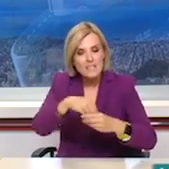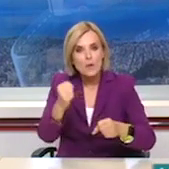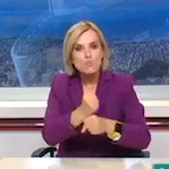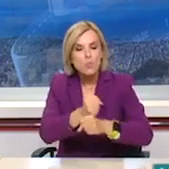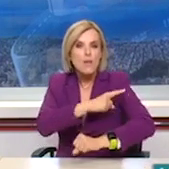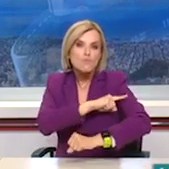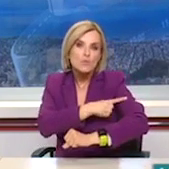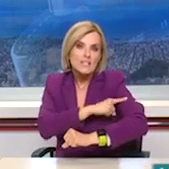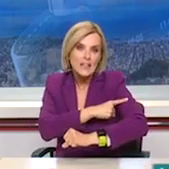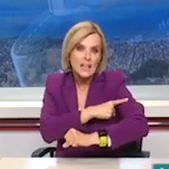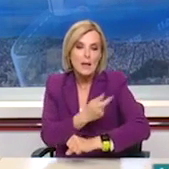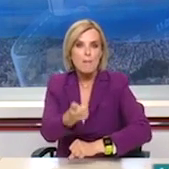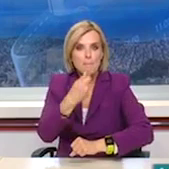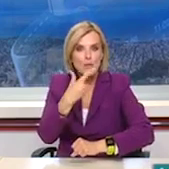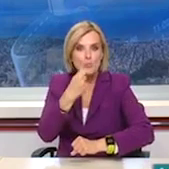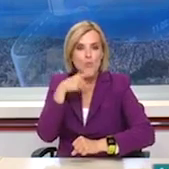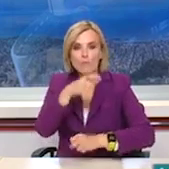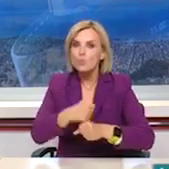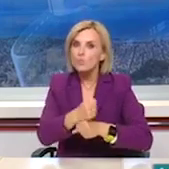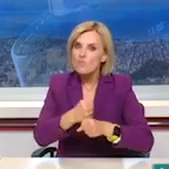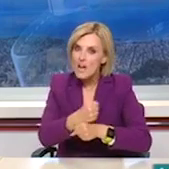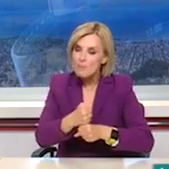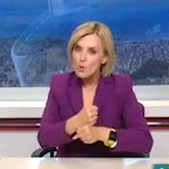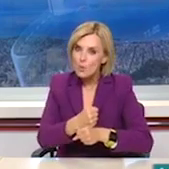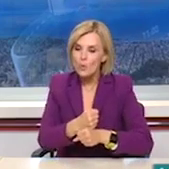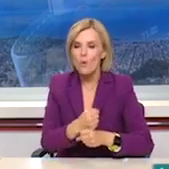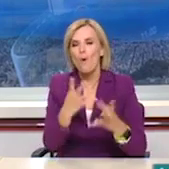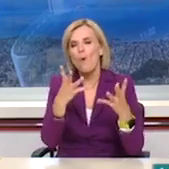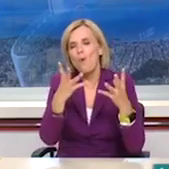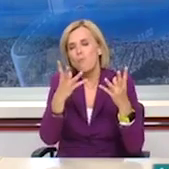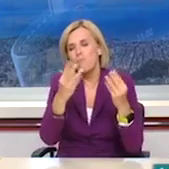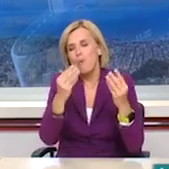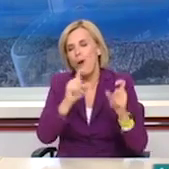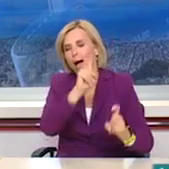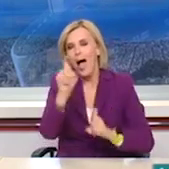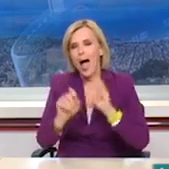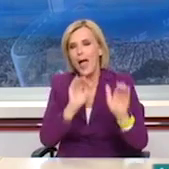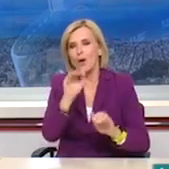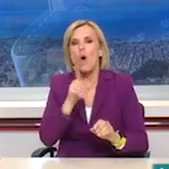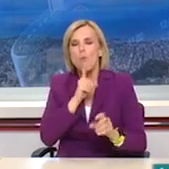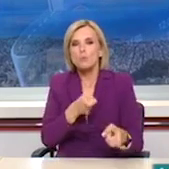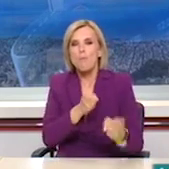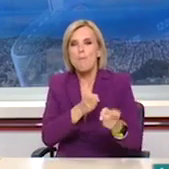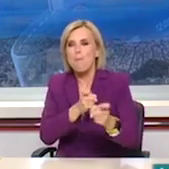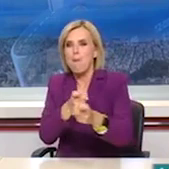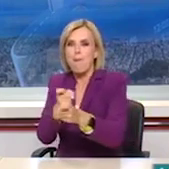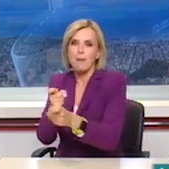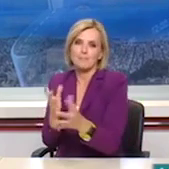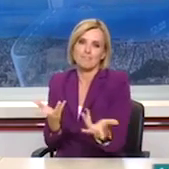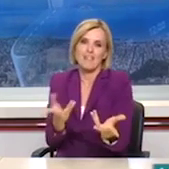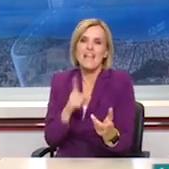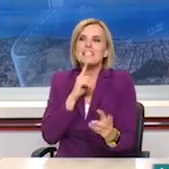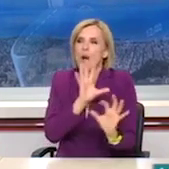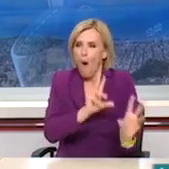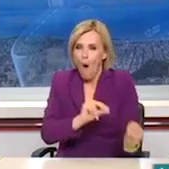θεραπεία κερδίζει έδαφος για την COVID-19? Πολλαπλά ερωτήματα. Αισθάνθηκα σαν να με πυροβολούν με όλα αυτά τα